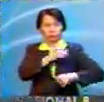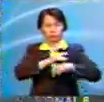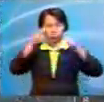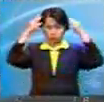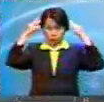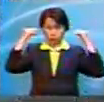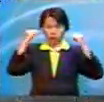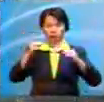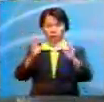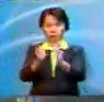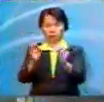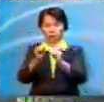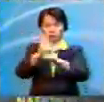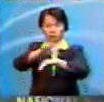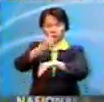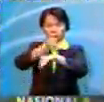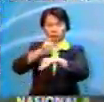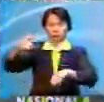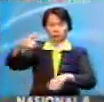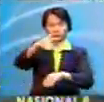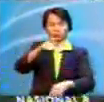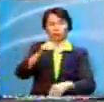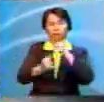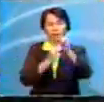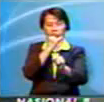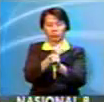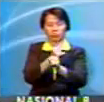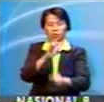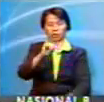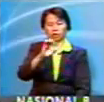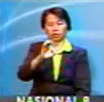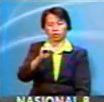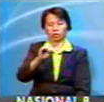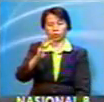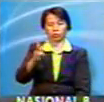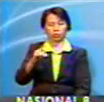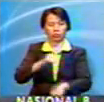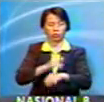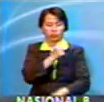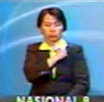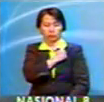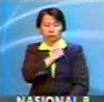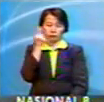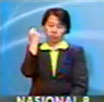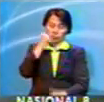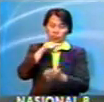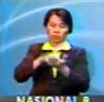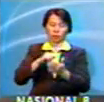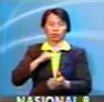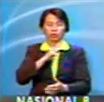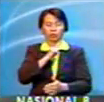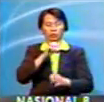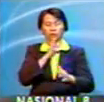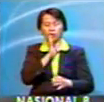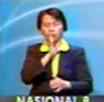Belanda. Pada mesyuarat Pertubuhan Penerbangan Awam Antarabangsa ICAO di Montreal, Kanada baru-baru ini, negara anggota